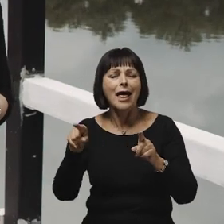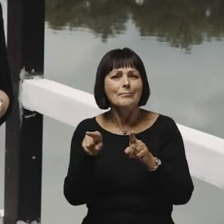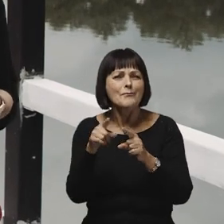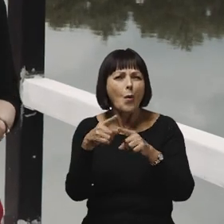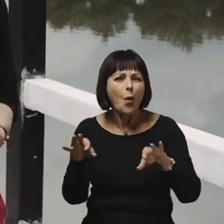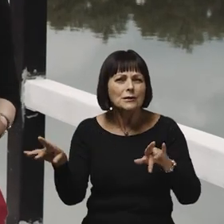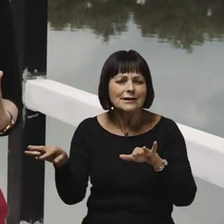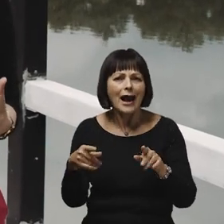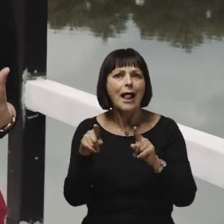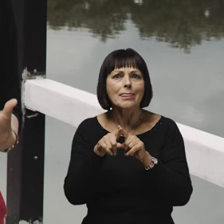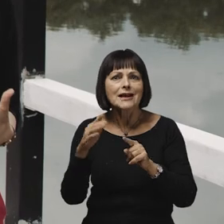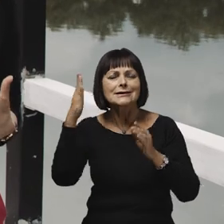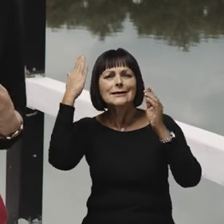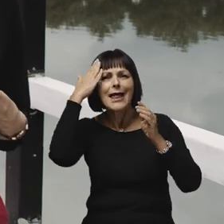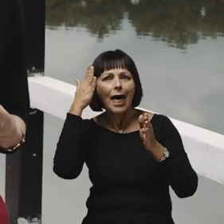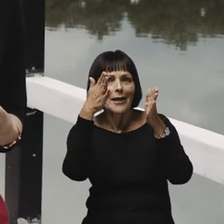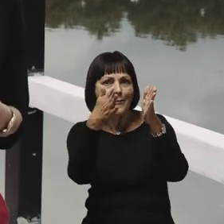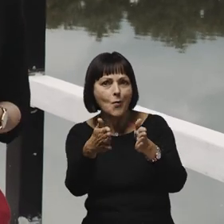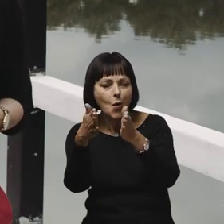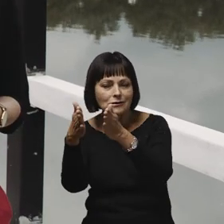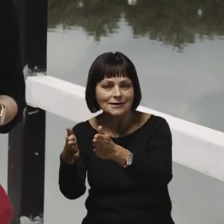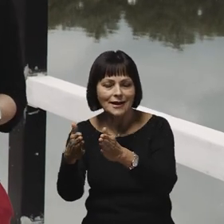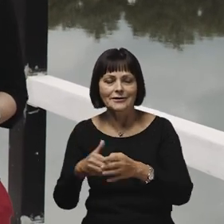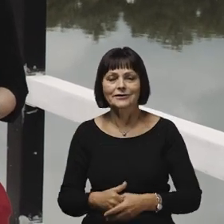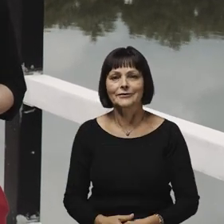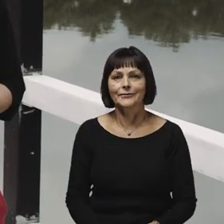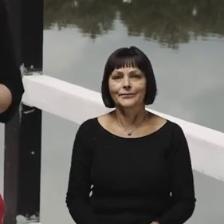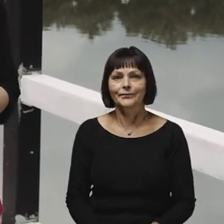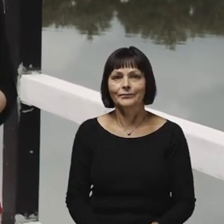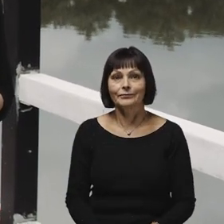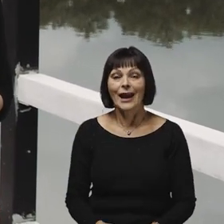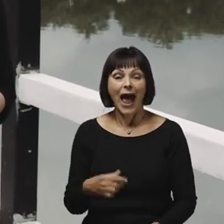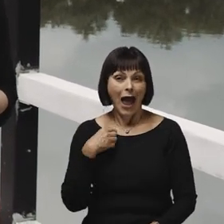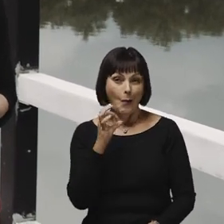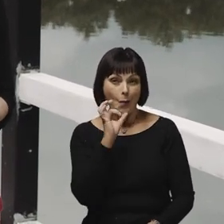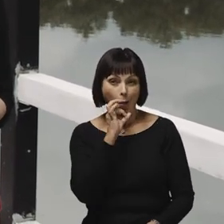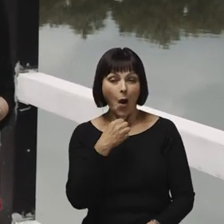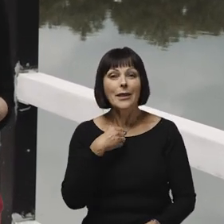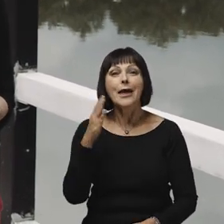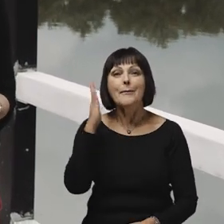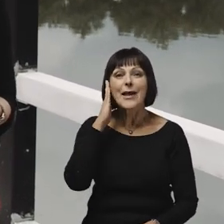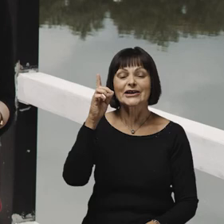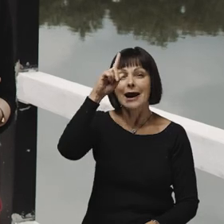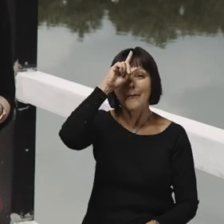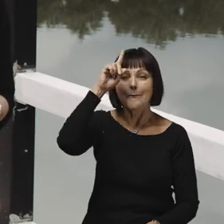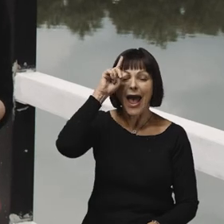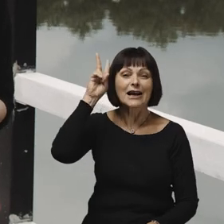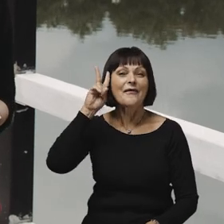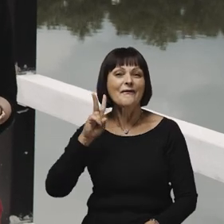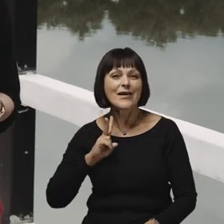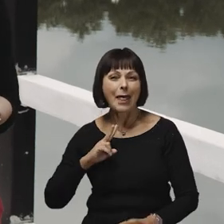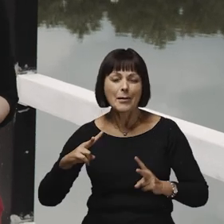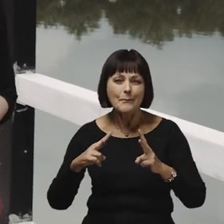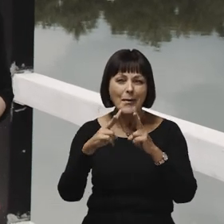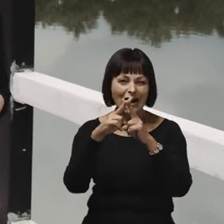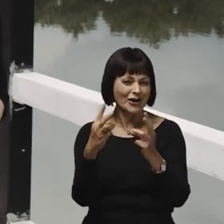także jedną z najbardziej rozpoznawalnych osobistości swoich czasów. W młodości mieszkał w Berlinie, Wiedniu i Paryżu, a więc